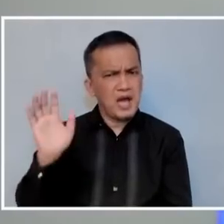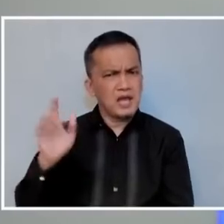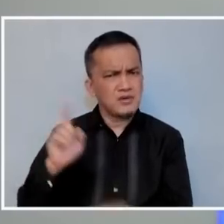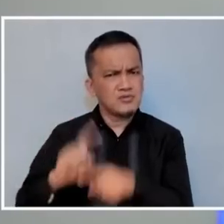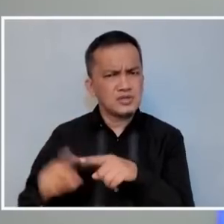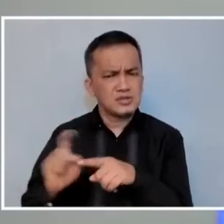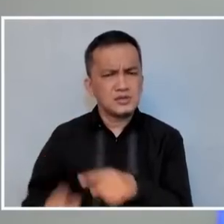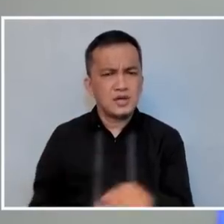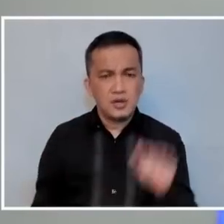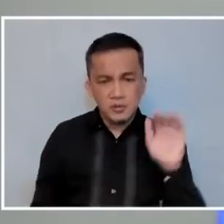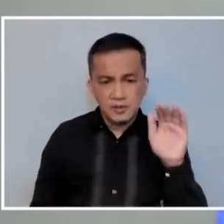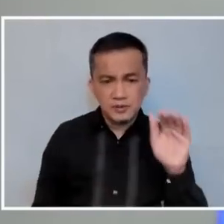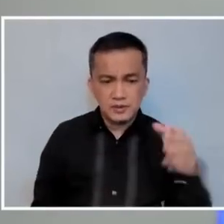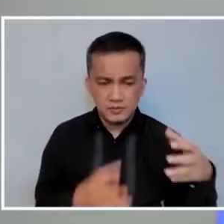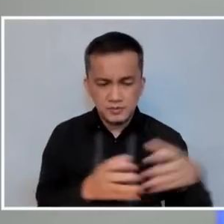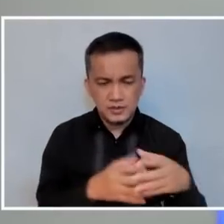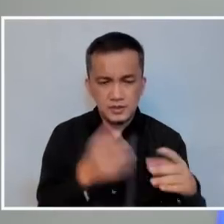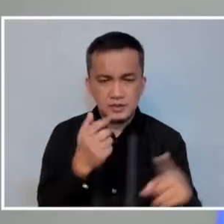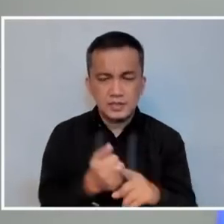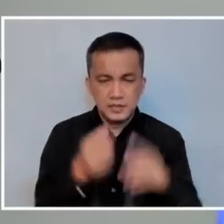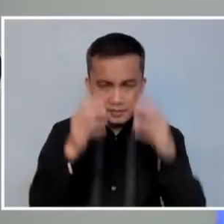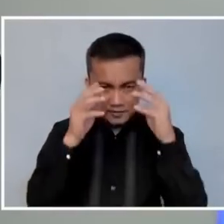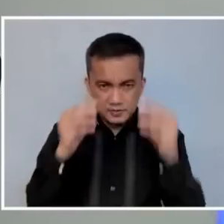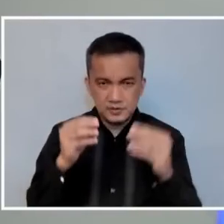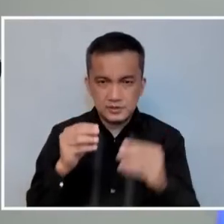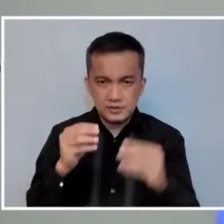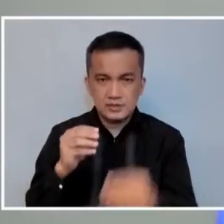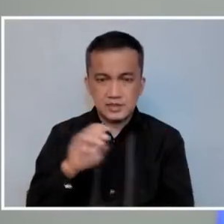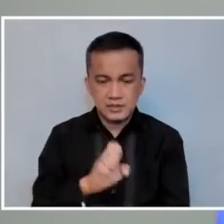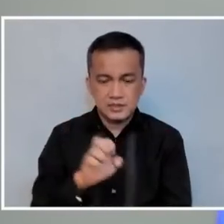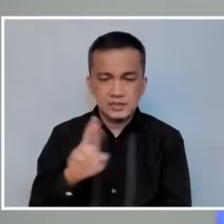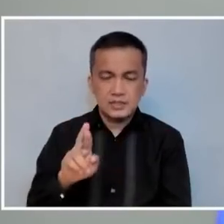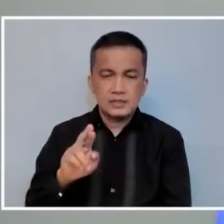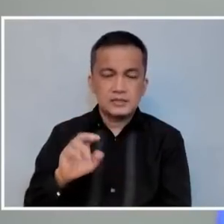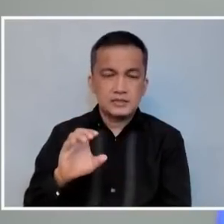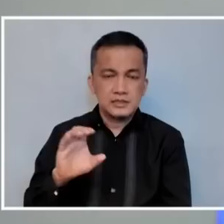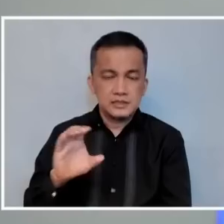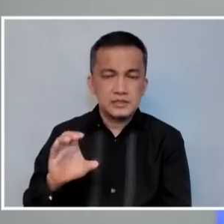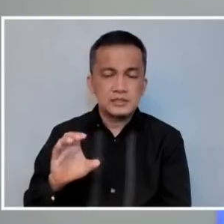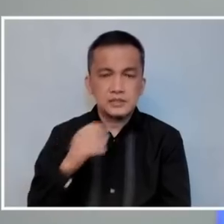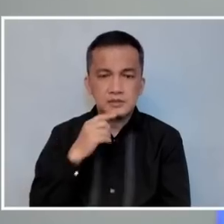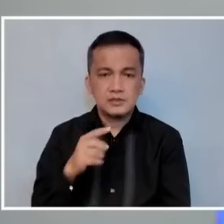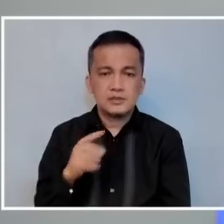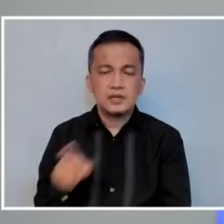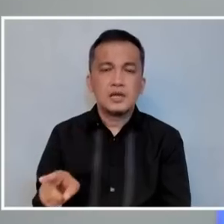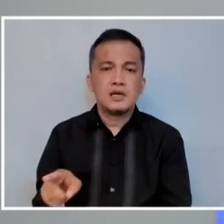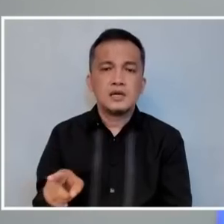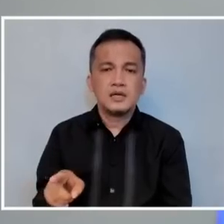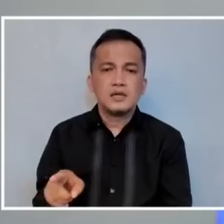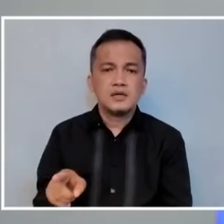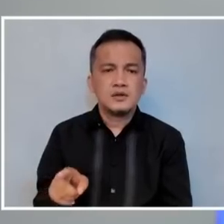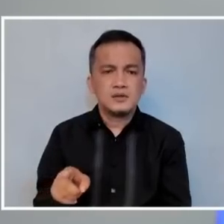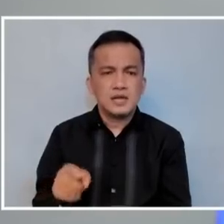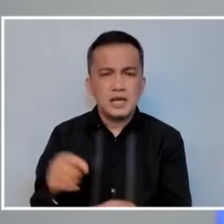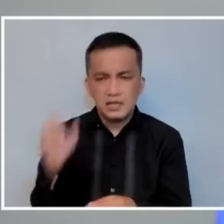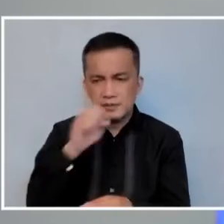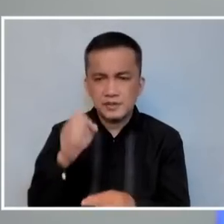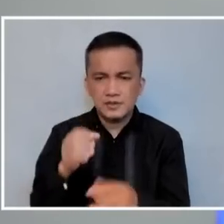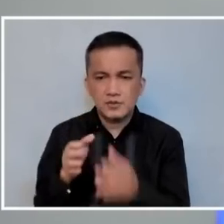rin ang mga apektadong mayor sa Energy Regulatory Commission na hanapan na ng paraan para mapababa ang